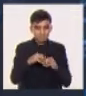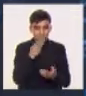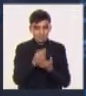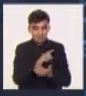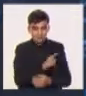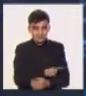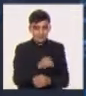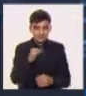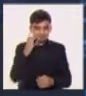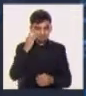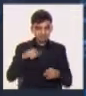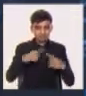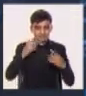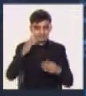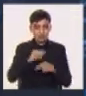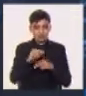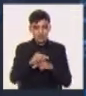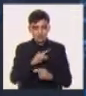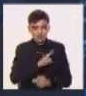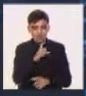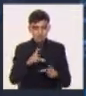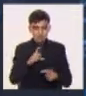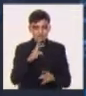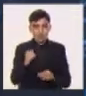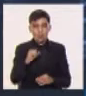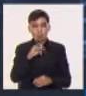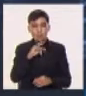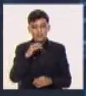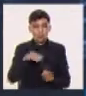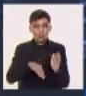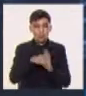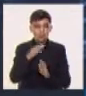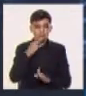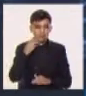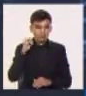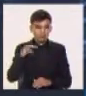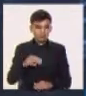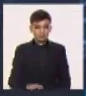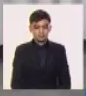комитет, благодаря которому обучение специалистов выйдет на уровень лучших зарубежных вузов.